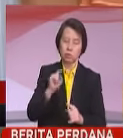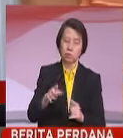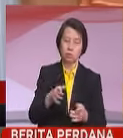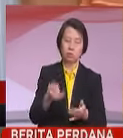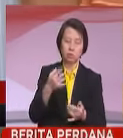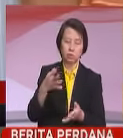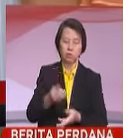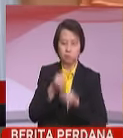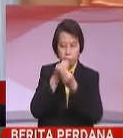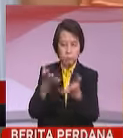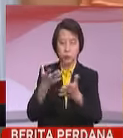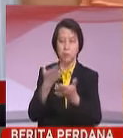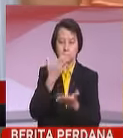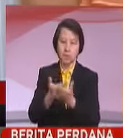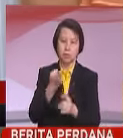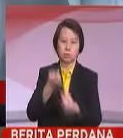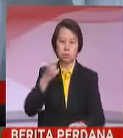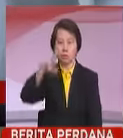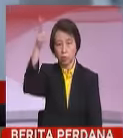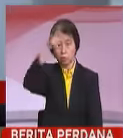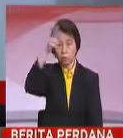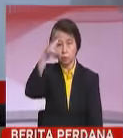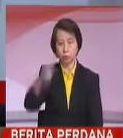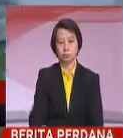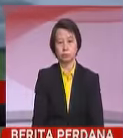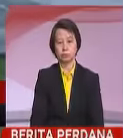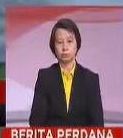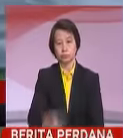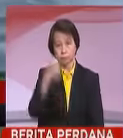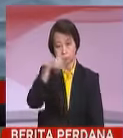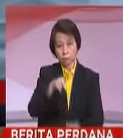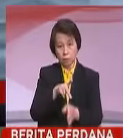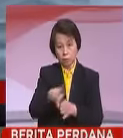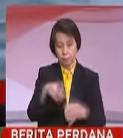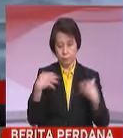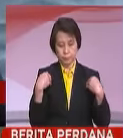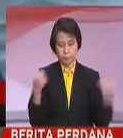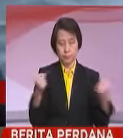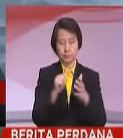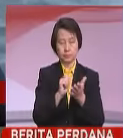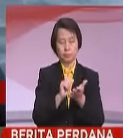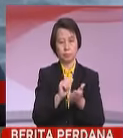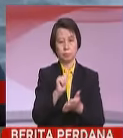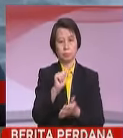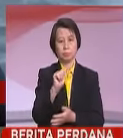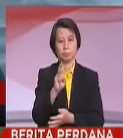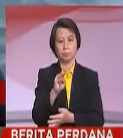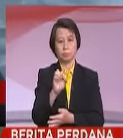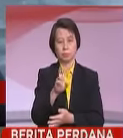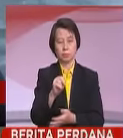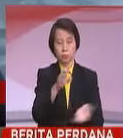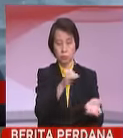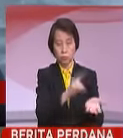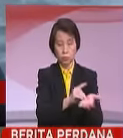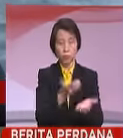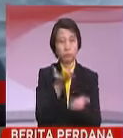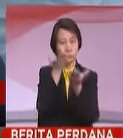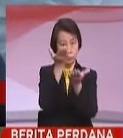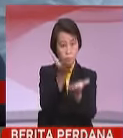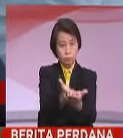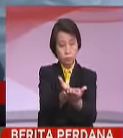yang paling bagus dari kerajaan. Bagi pakar kesihatan awam Dr. Tarani Loganadan, beliau